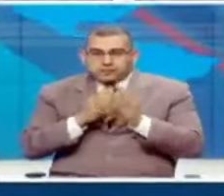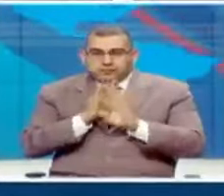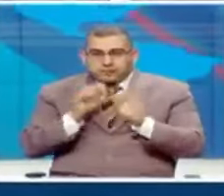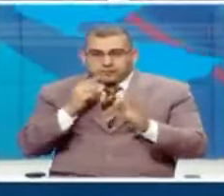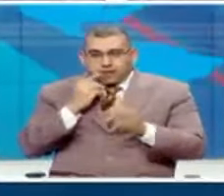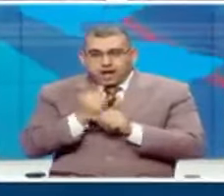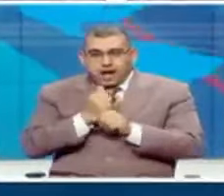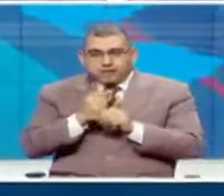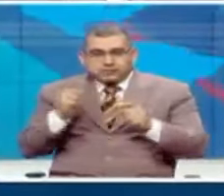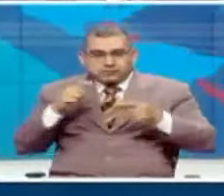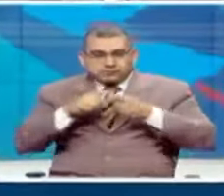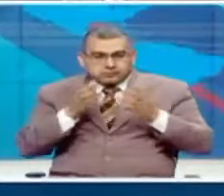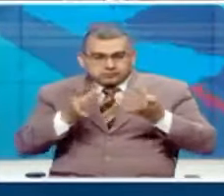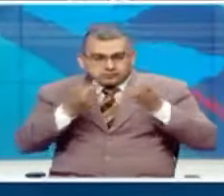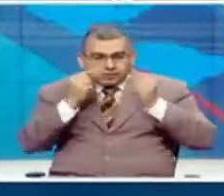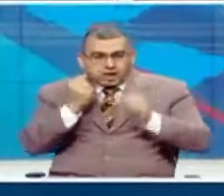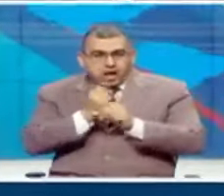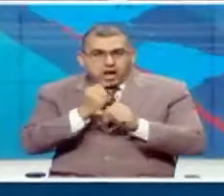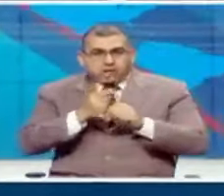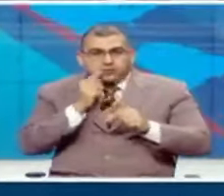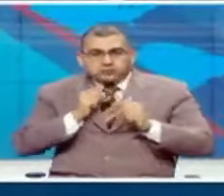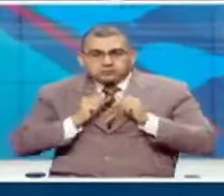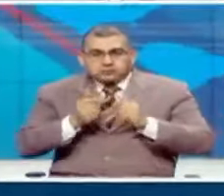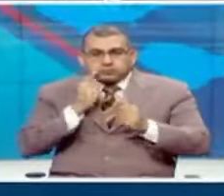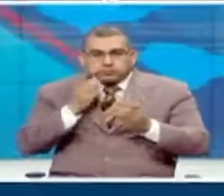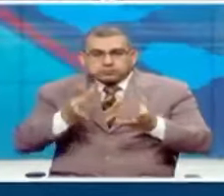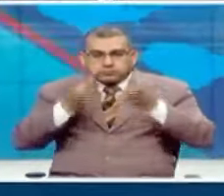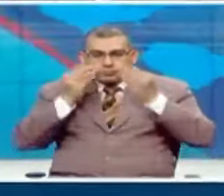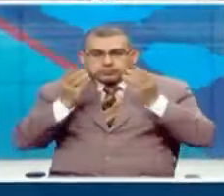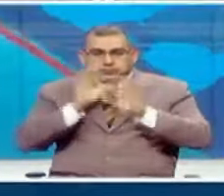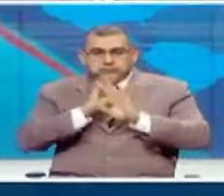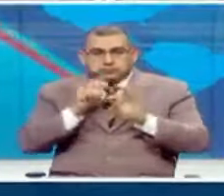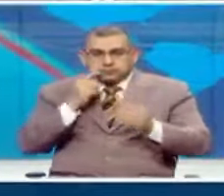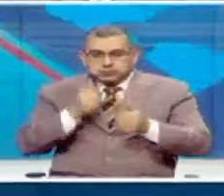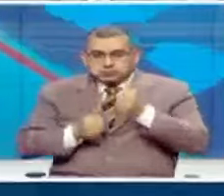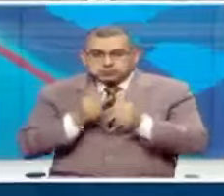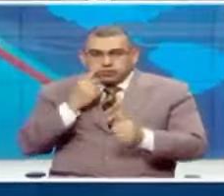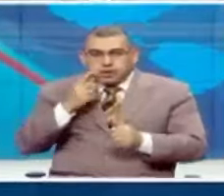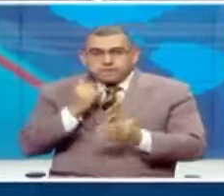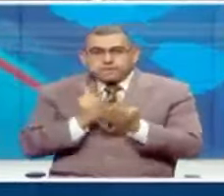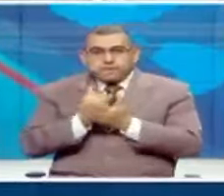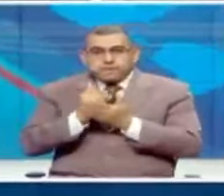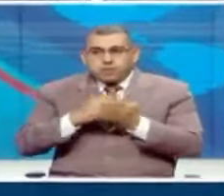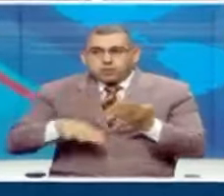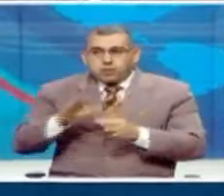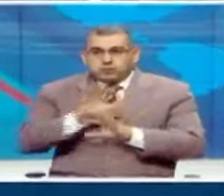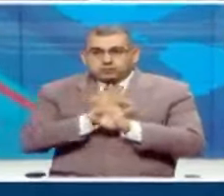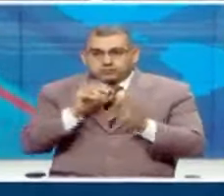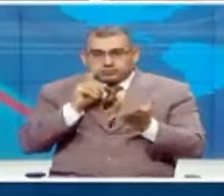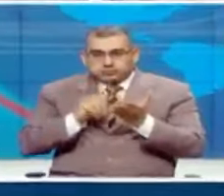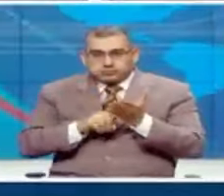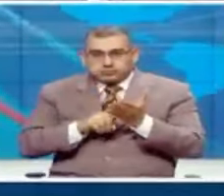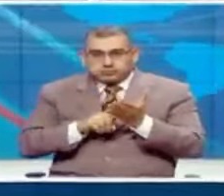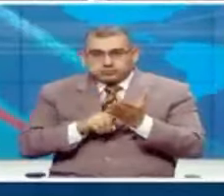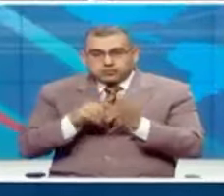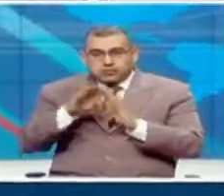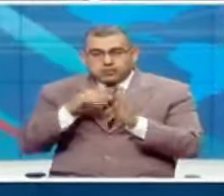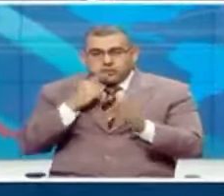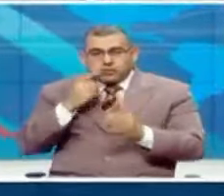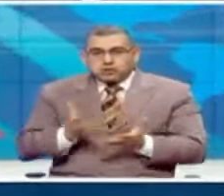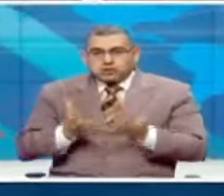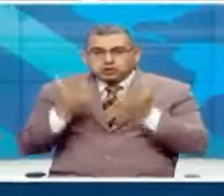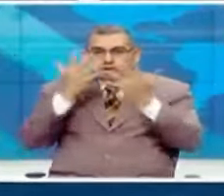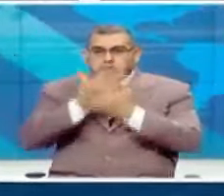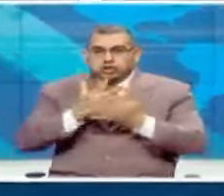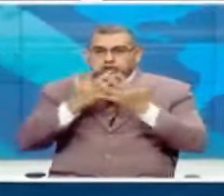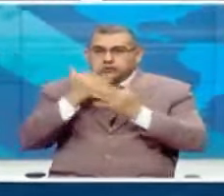العملي من خلال معامل على أعلى مستوى موجودة في كل المدارس، من خلال فرص تدريبية في كبريات